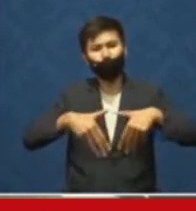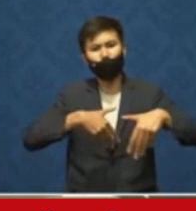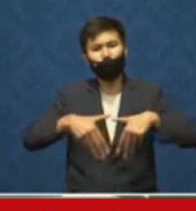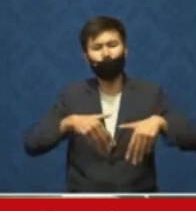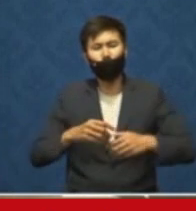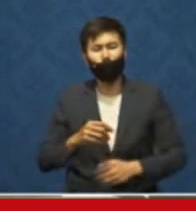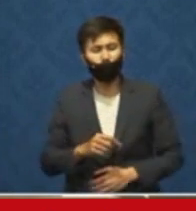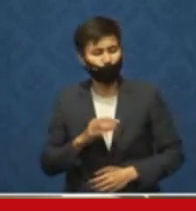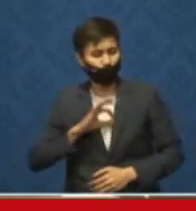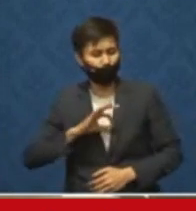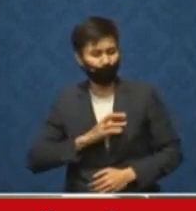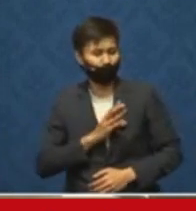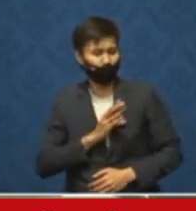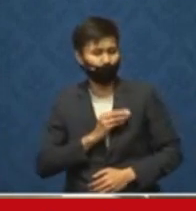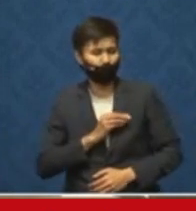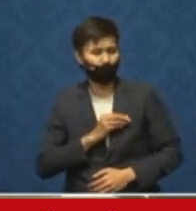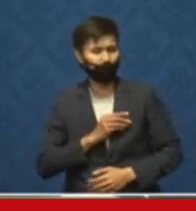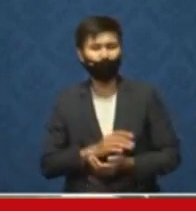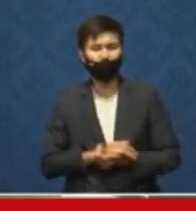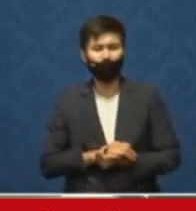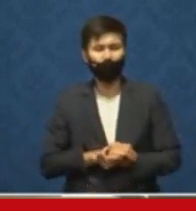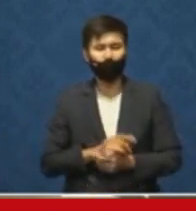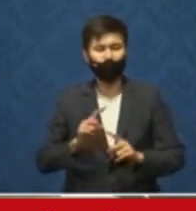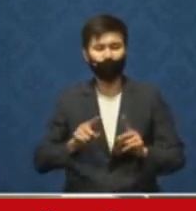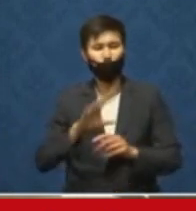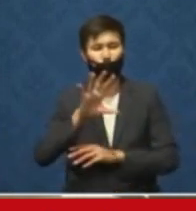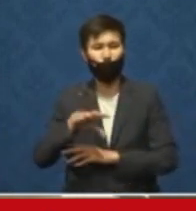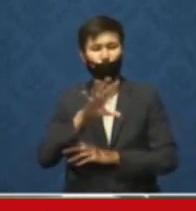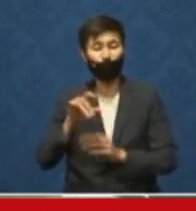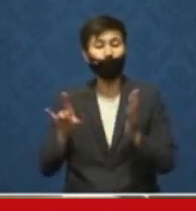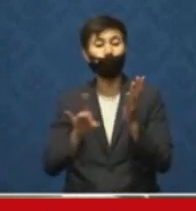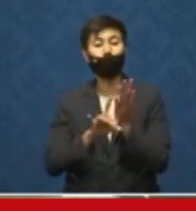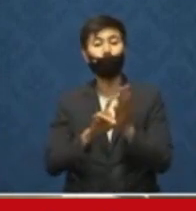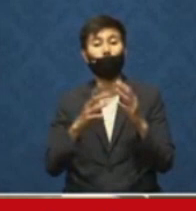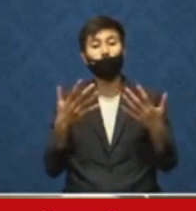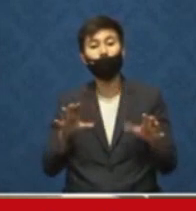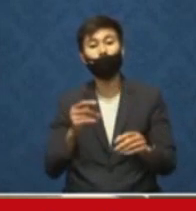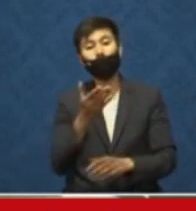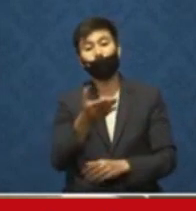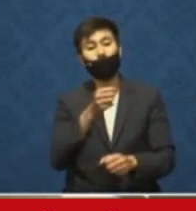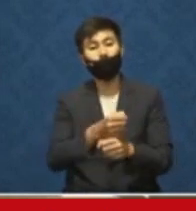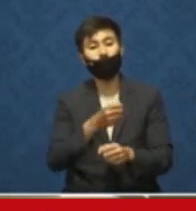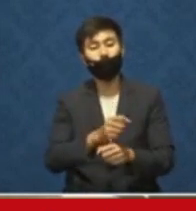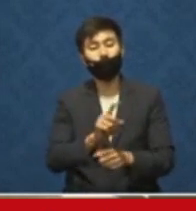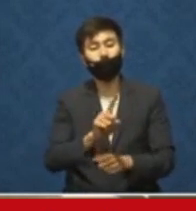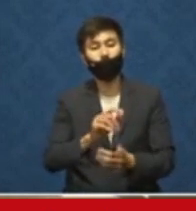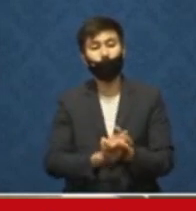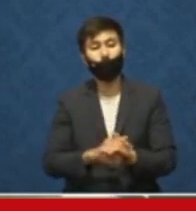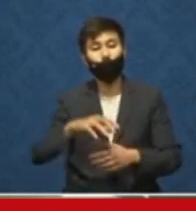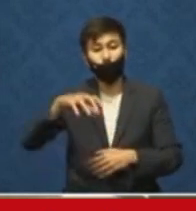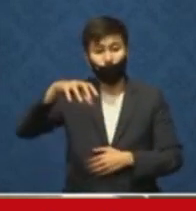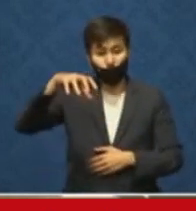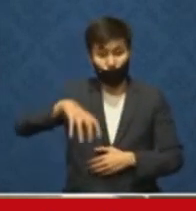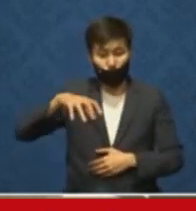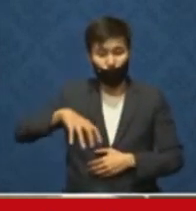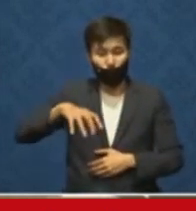เอาลงไฟฟ้าชุมชนมาบังหน้าให้ชาวบ้านตื่นเต้นให้คนอยากได้ท้ายที่สุดเกณฑ์โน่นนี่นั่น